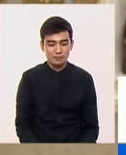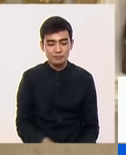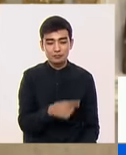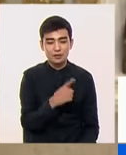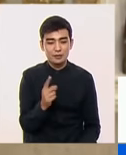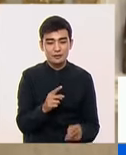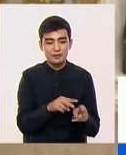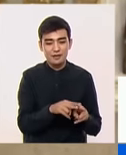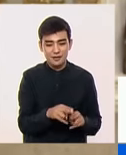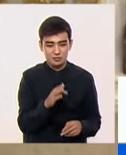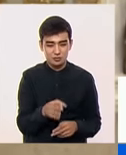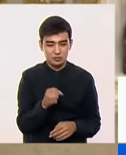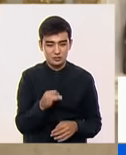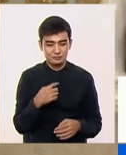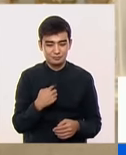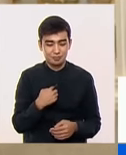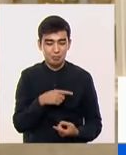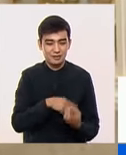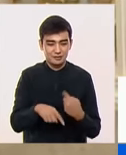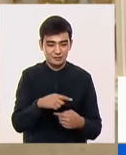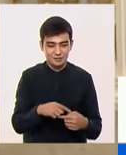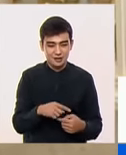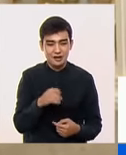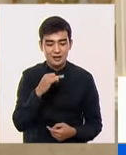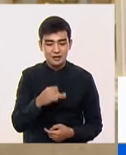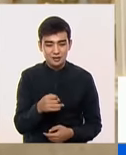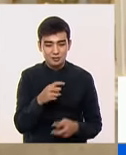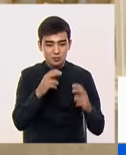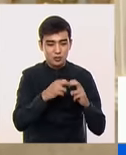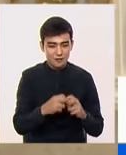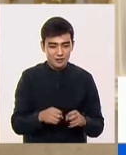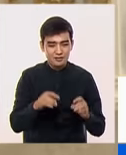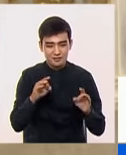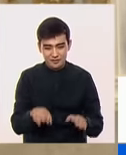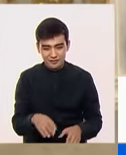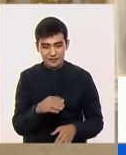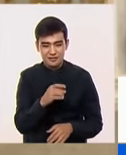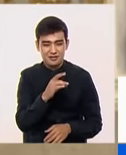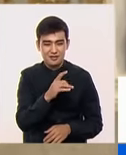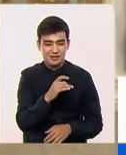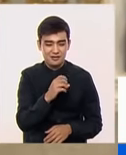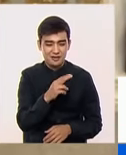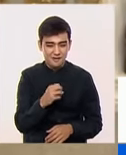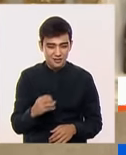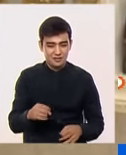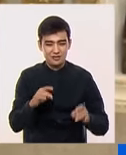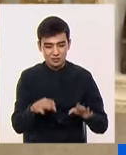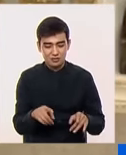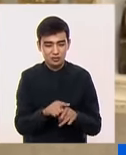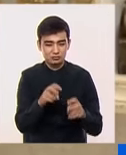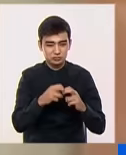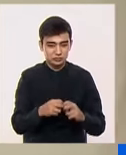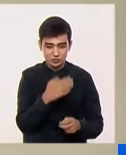на конкурентоспособность нашего бизнеса потому что не проверяется кафе и рестораны например меньше 50 мест а